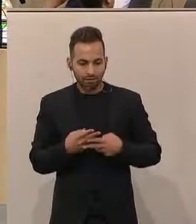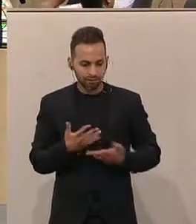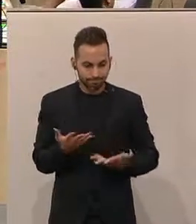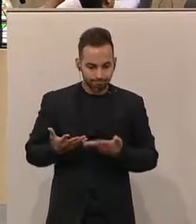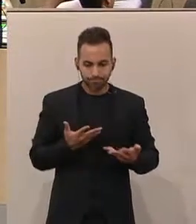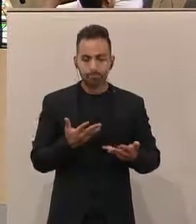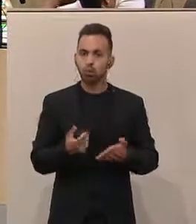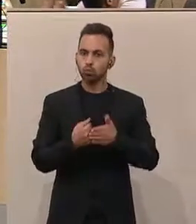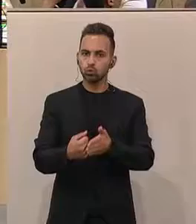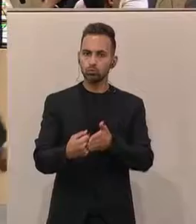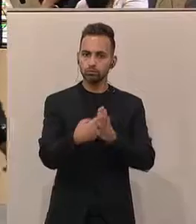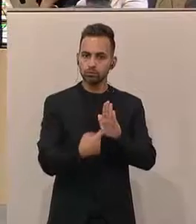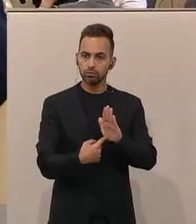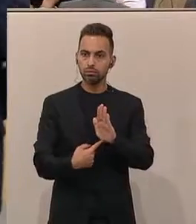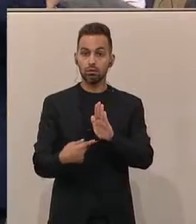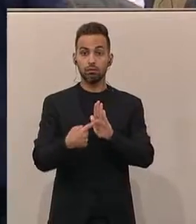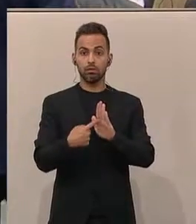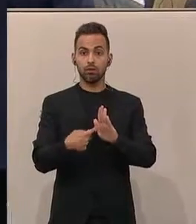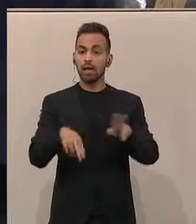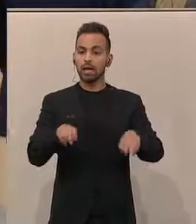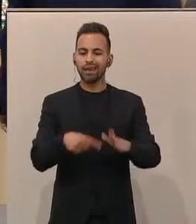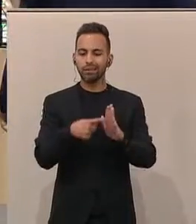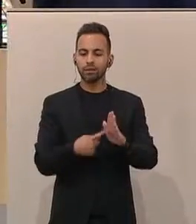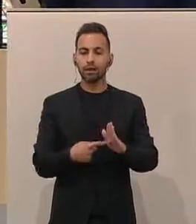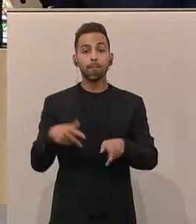Fehler im Allgemeinen Sozialversicherungsgesetz zu korrigieren.